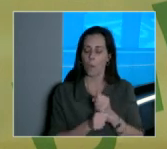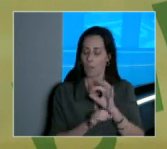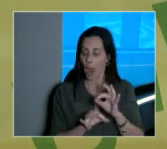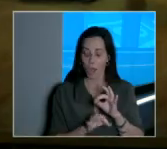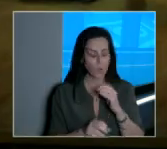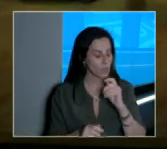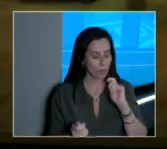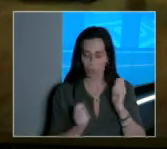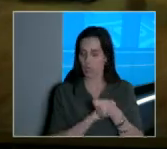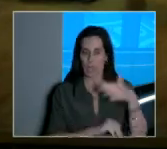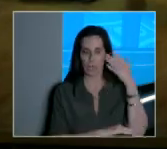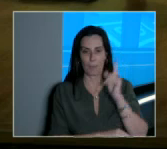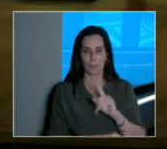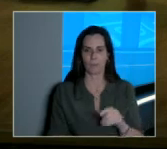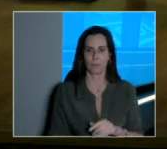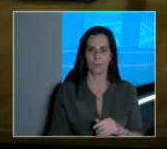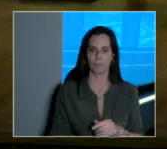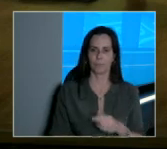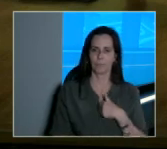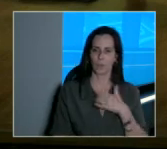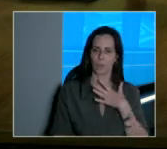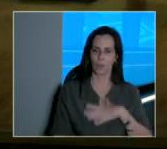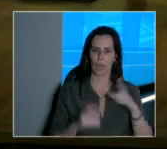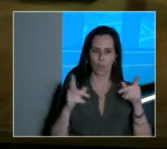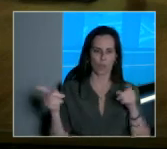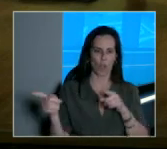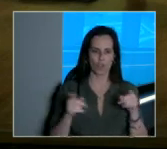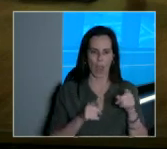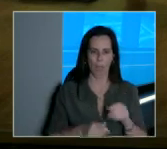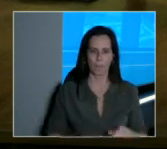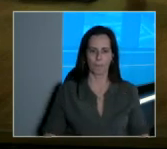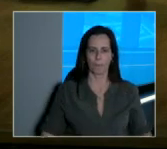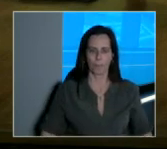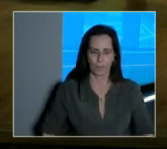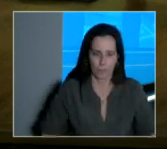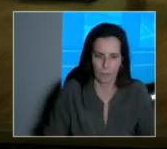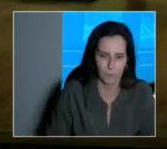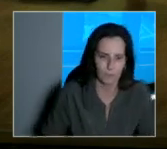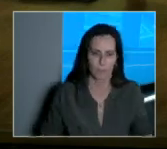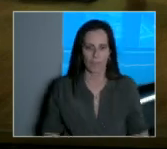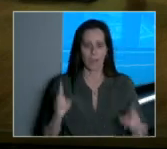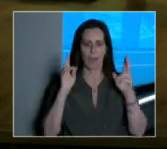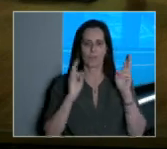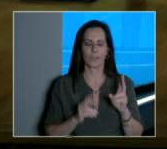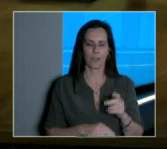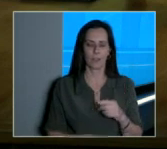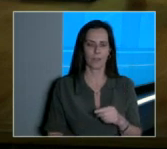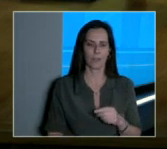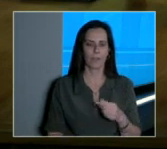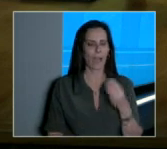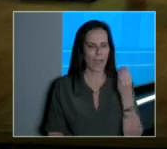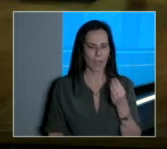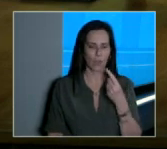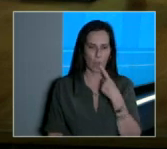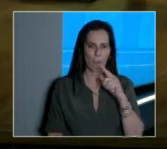מדינה. אני רוצה רגע אחד לעצור את שניכם. לא ממש לעצור, אתם רק להפסיק לרגע. לא, אני רוצה להגיד משהו על ביטחון המדינה. כי אנחנו רגע